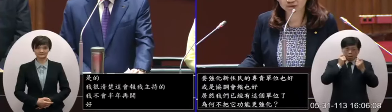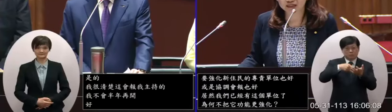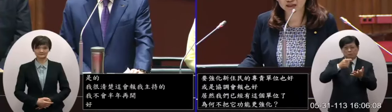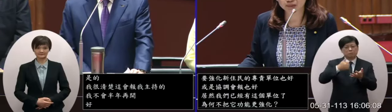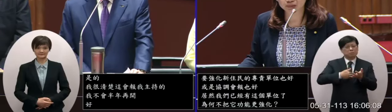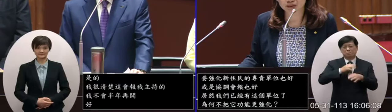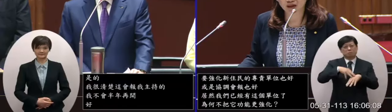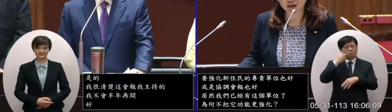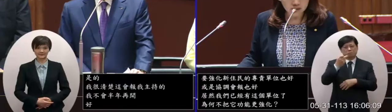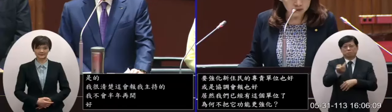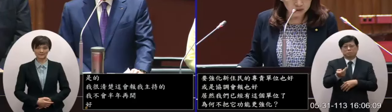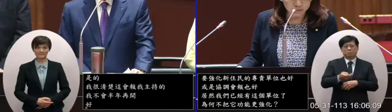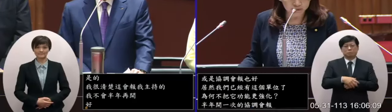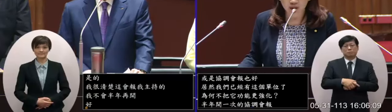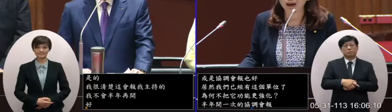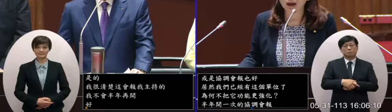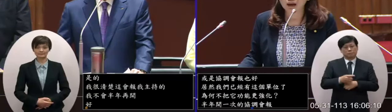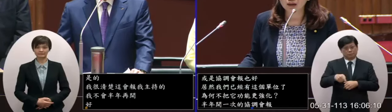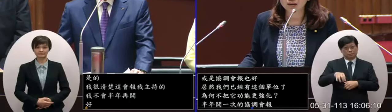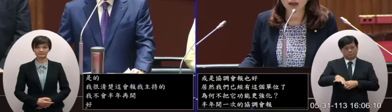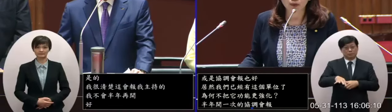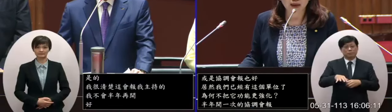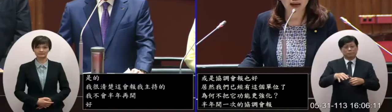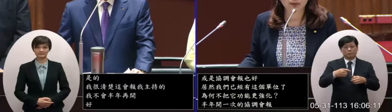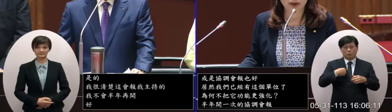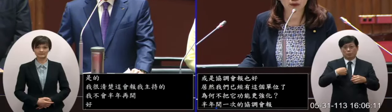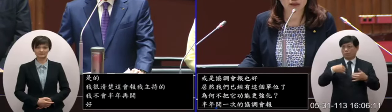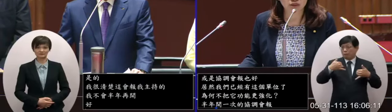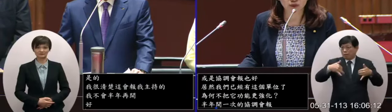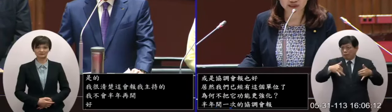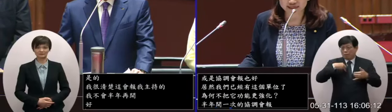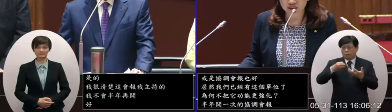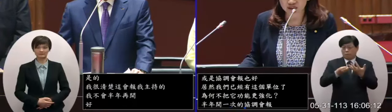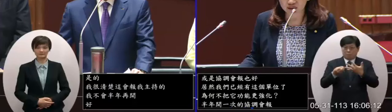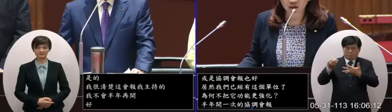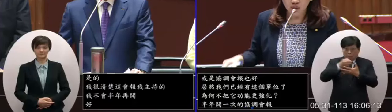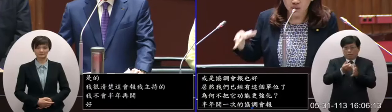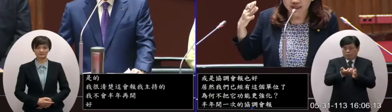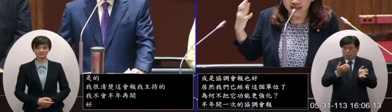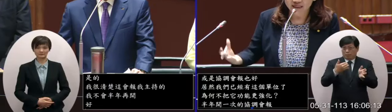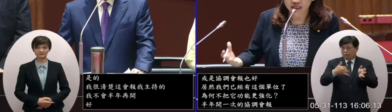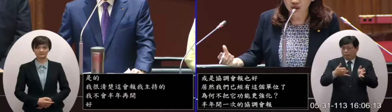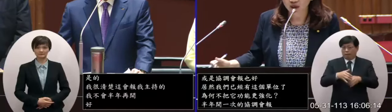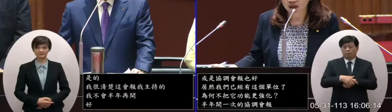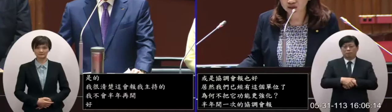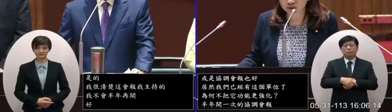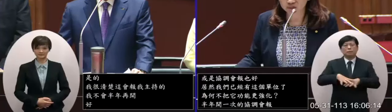效果非常的不彰。所以这部分的话，在我们还没有提升位阶之前，我